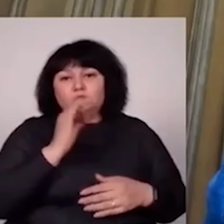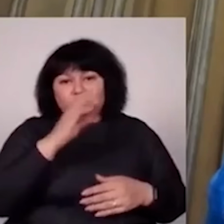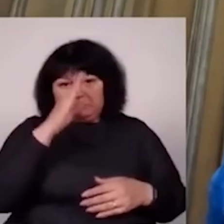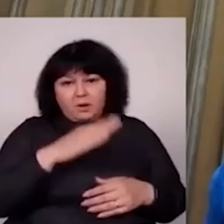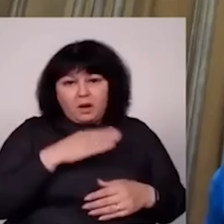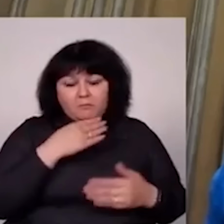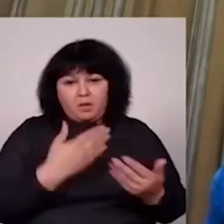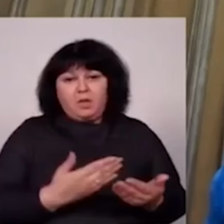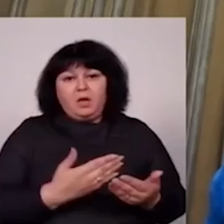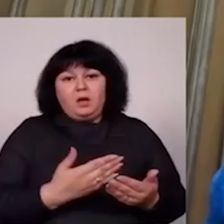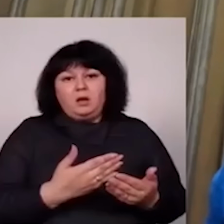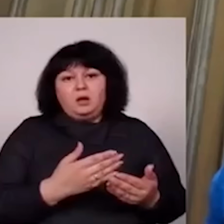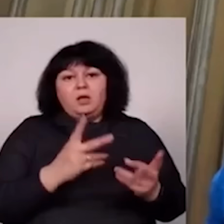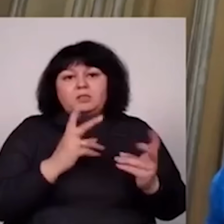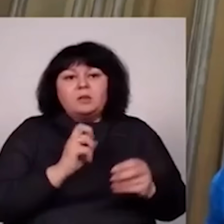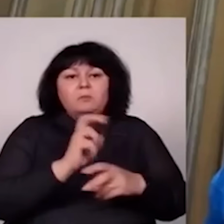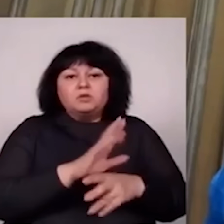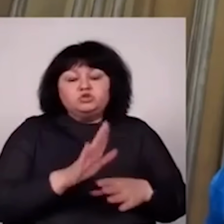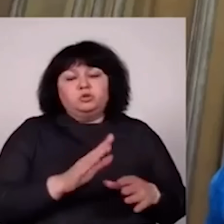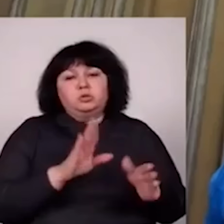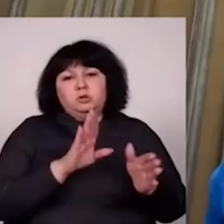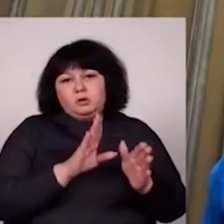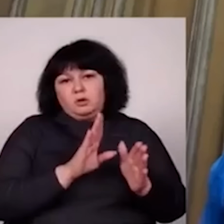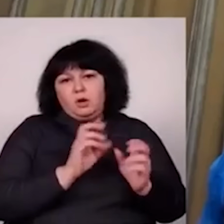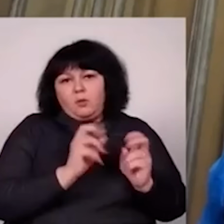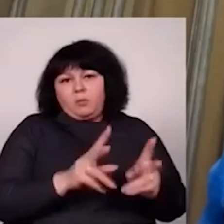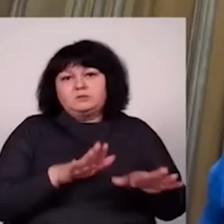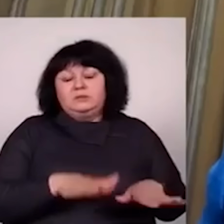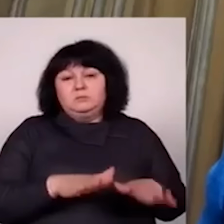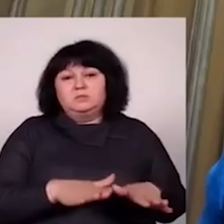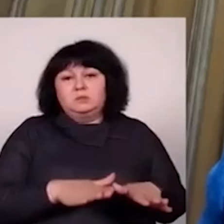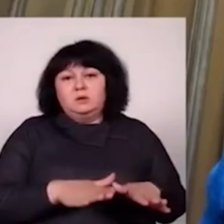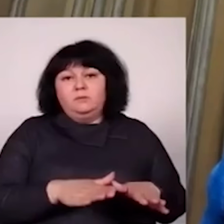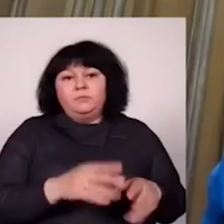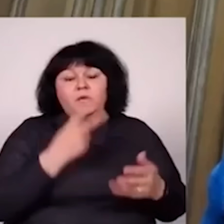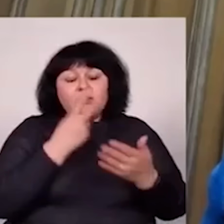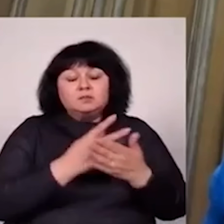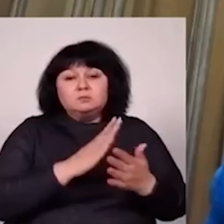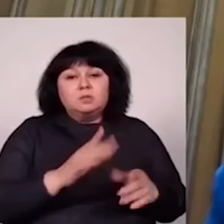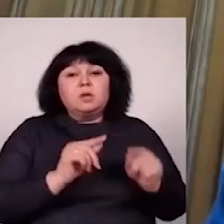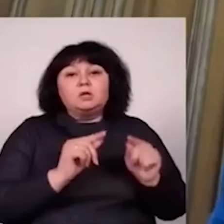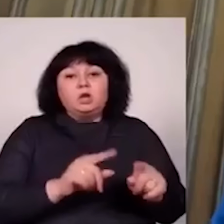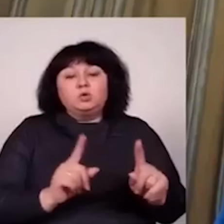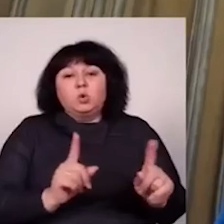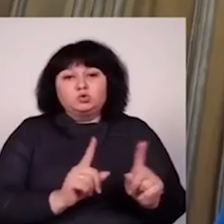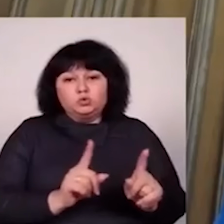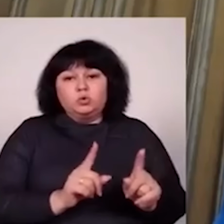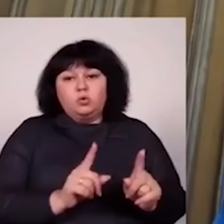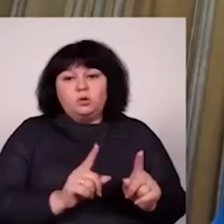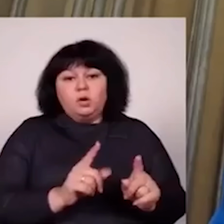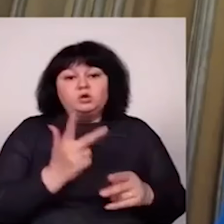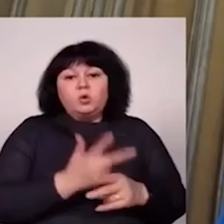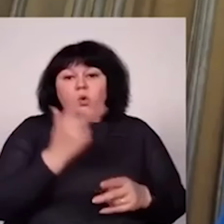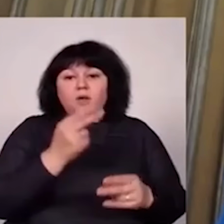папой ни в коем случае не посещать опасные места. А, несмотря на то, что